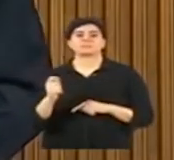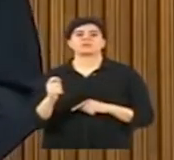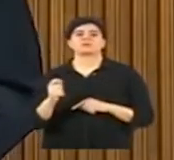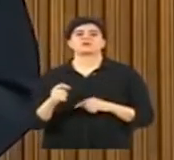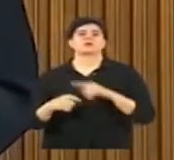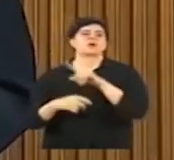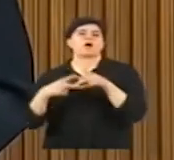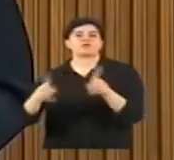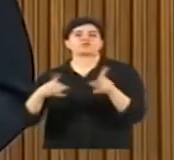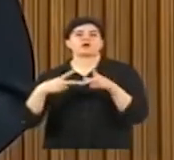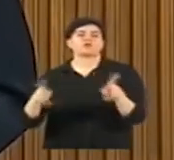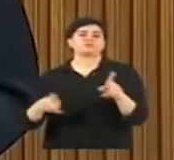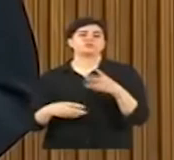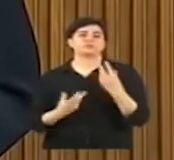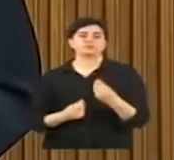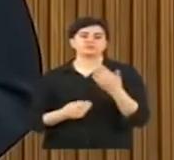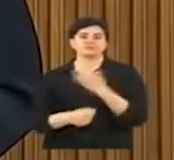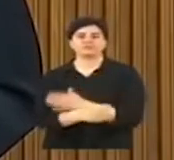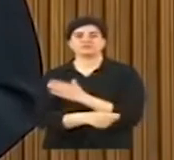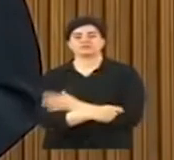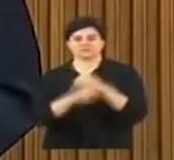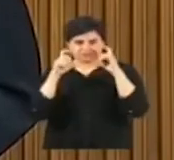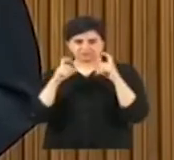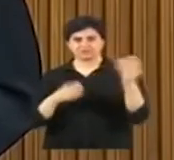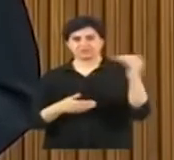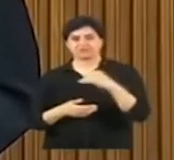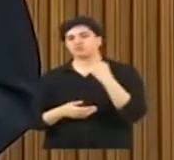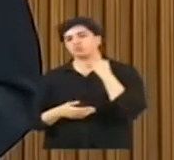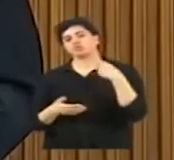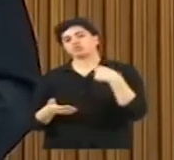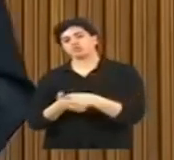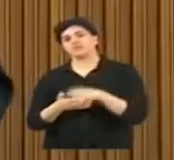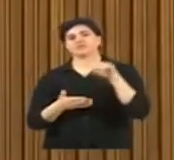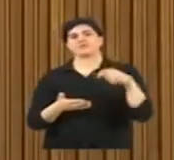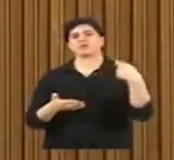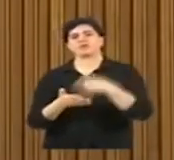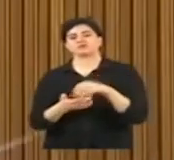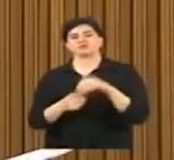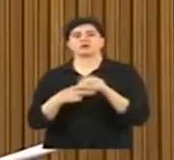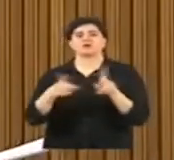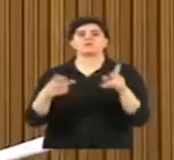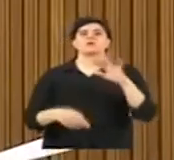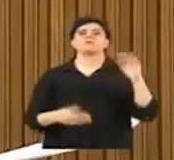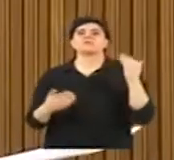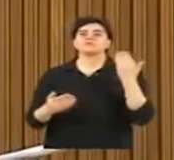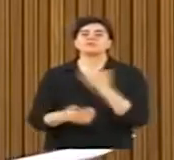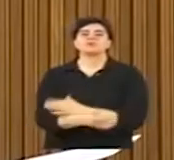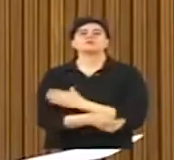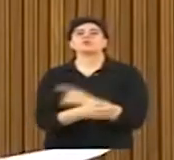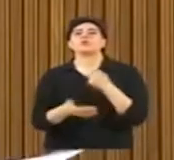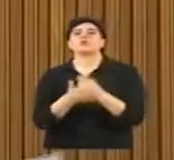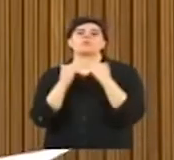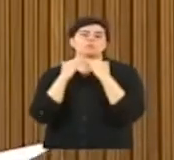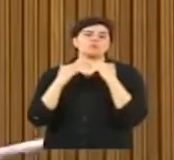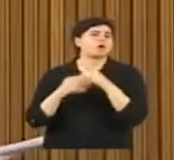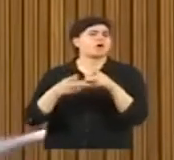af çıkarıyorlar. Vatandaş gelsin sigorta prim borcunu, vergi borcunu ödesin diye. Vatandaş ödeyemiyor. İstediğiniz kadar